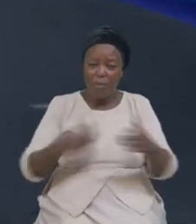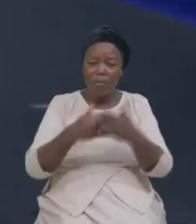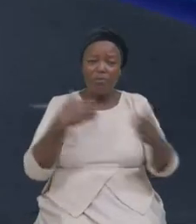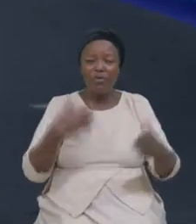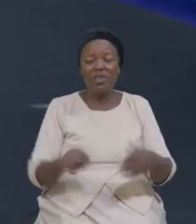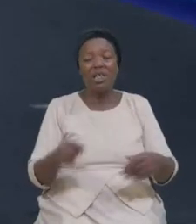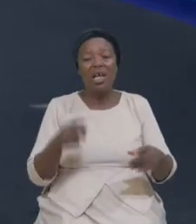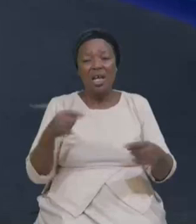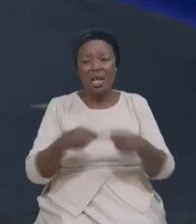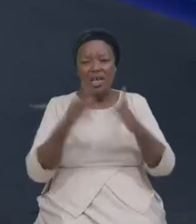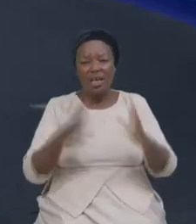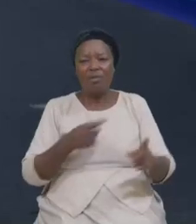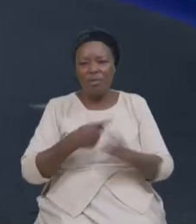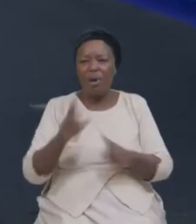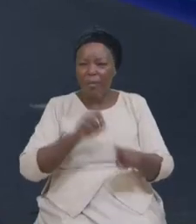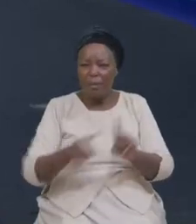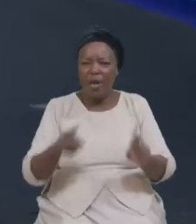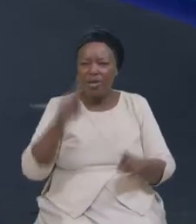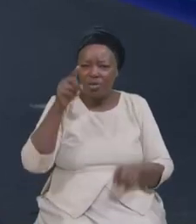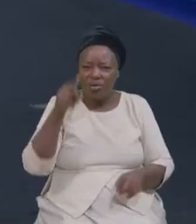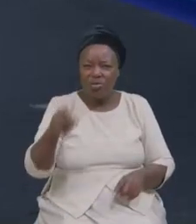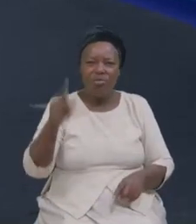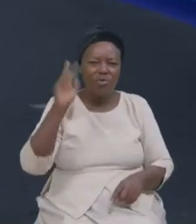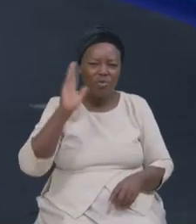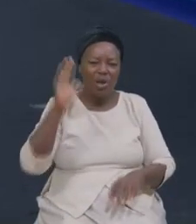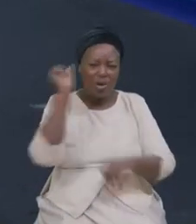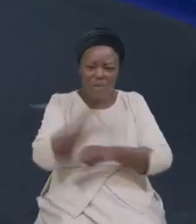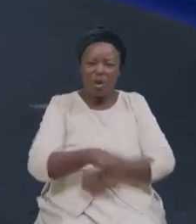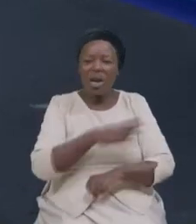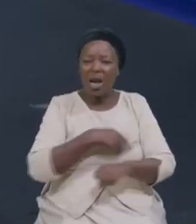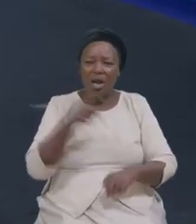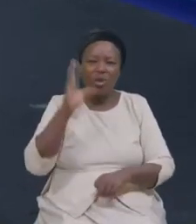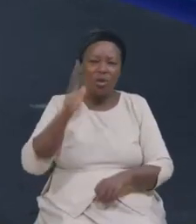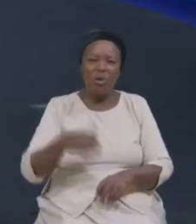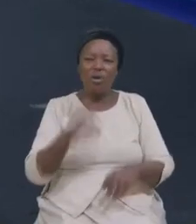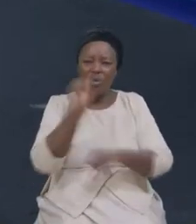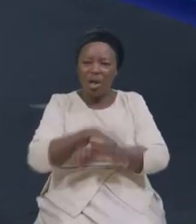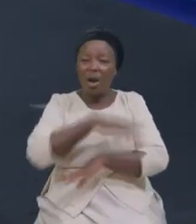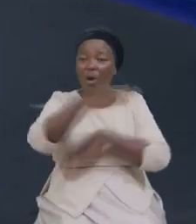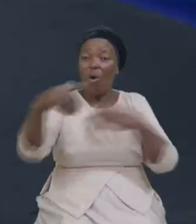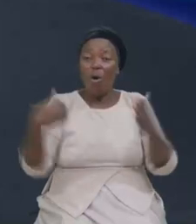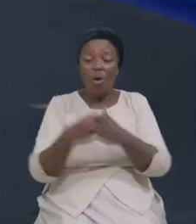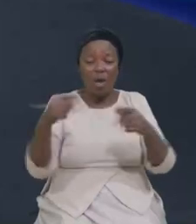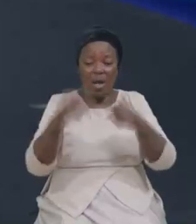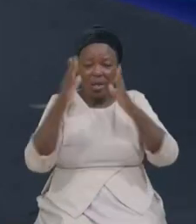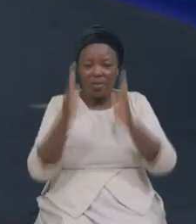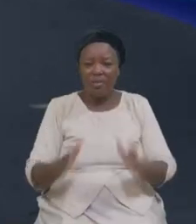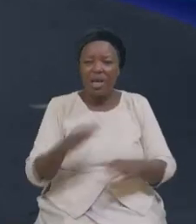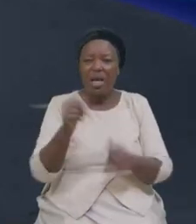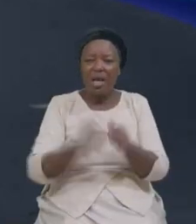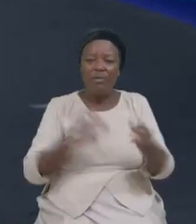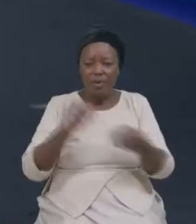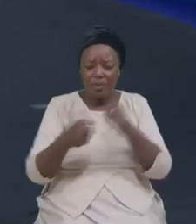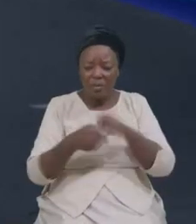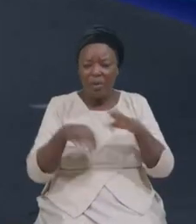toi, tu dois vaincre. Et tu vas vaincre tout ennemi et tout problème de ta vie